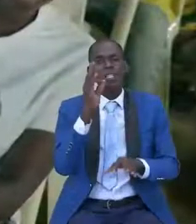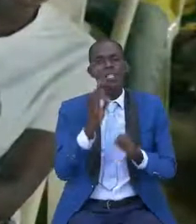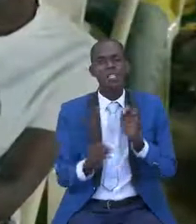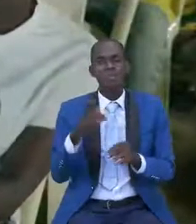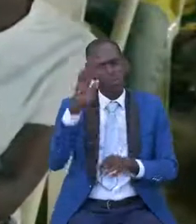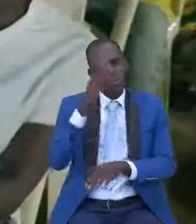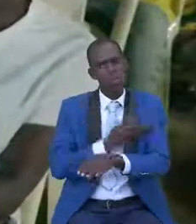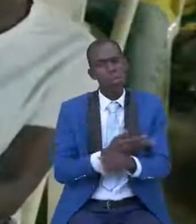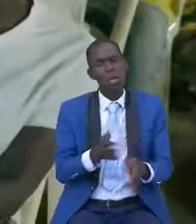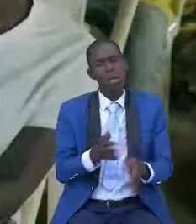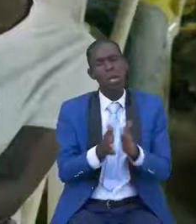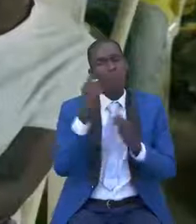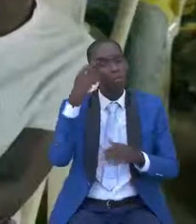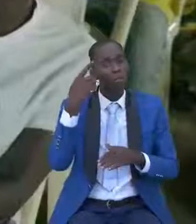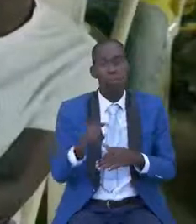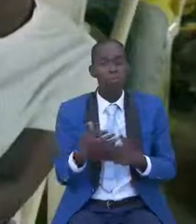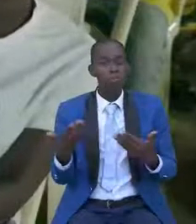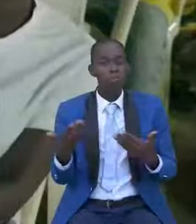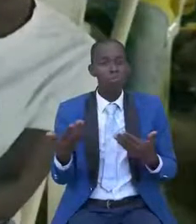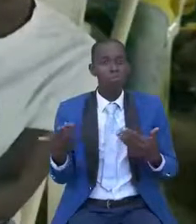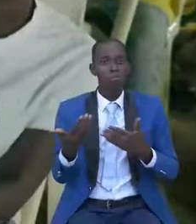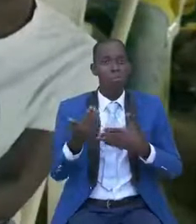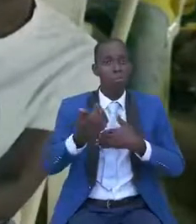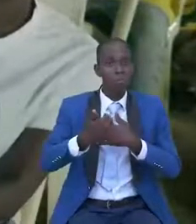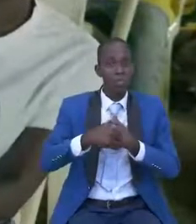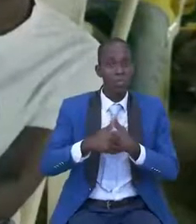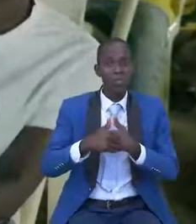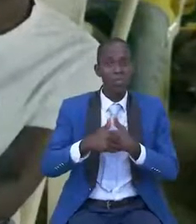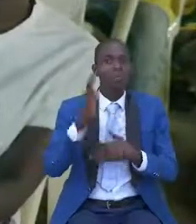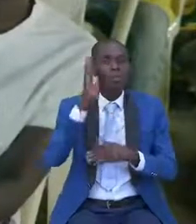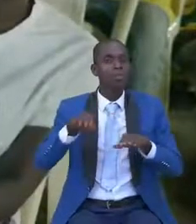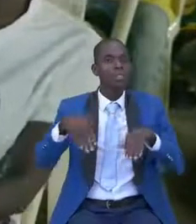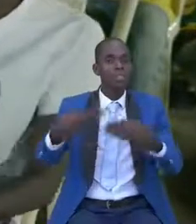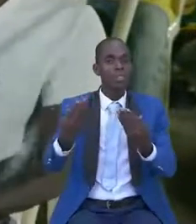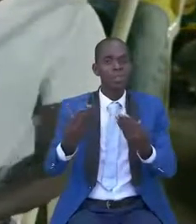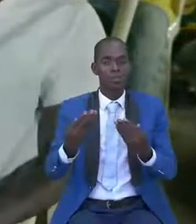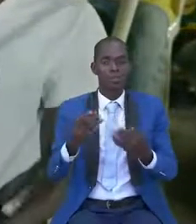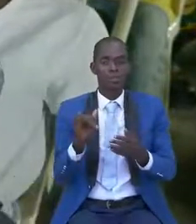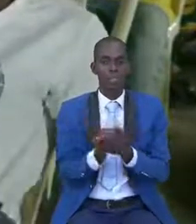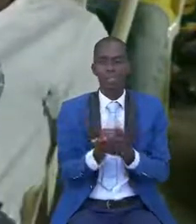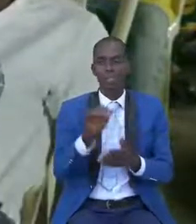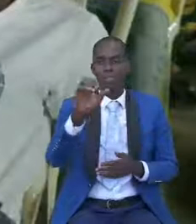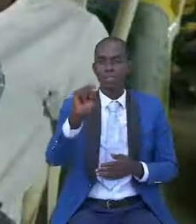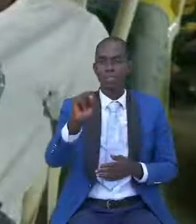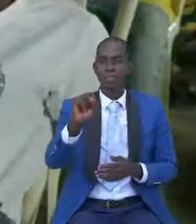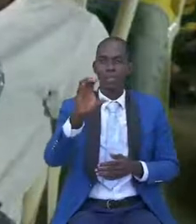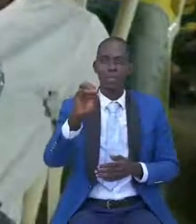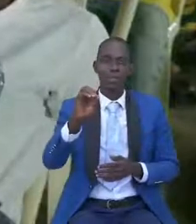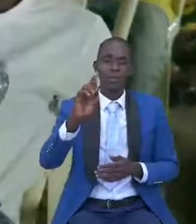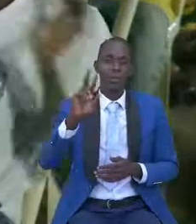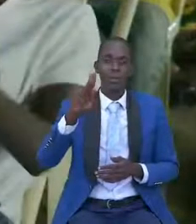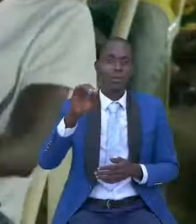un serpent? S'il demande de un œuf, est-ce que tu lui donneras un scorpion?